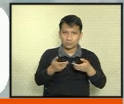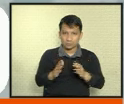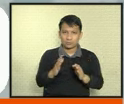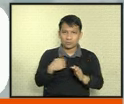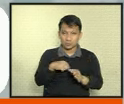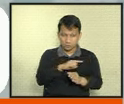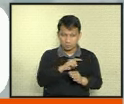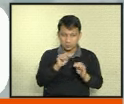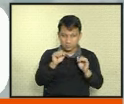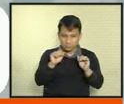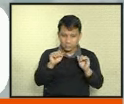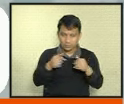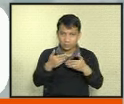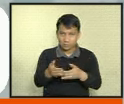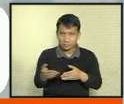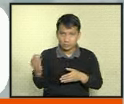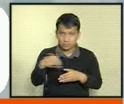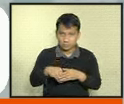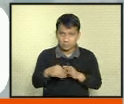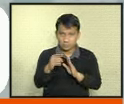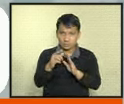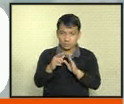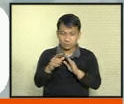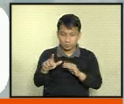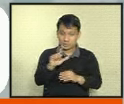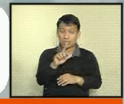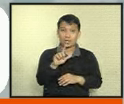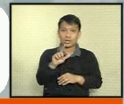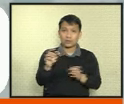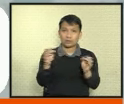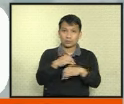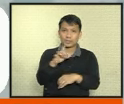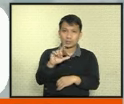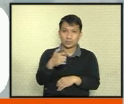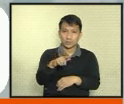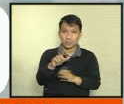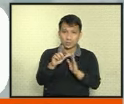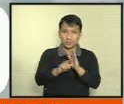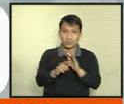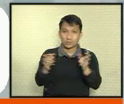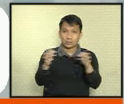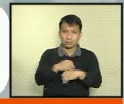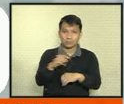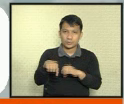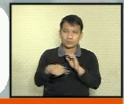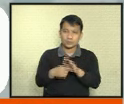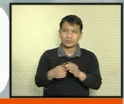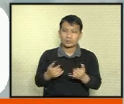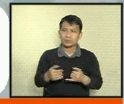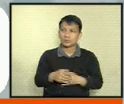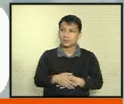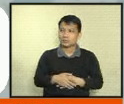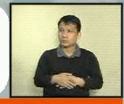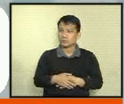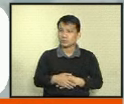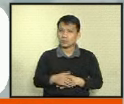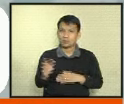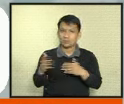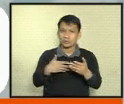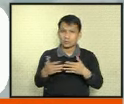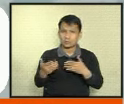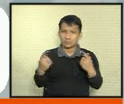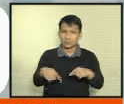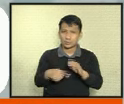us, pumasok na po that sa legal office na lang po namin para at least masettle po silang pareho na may papeles, kung ano man na